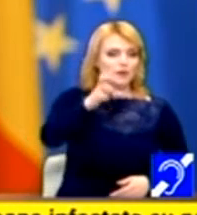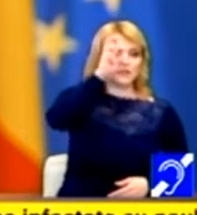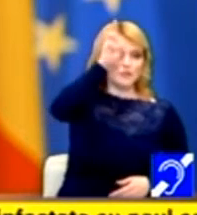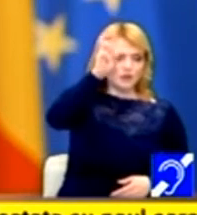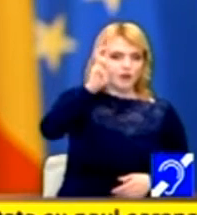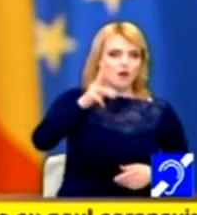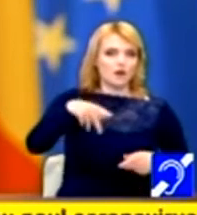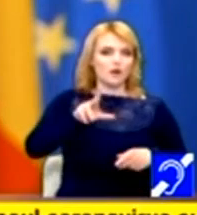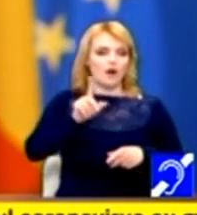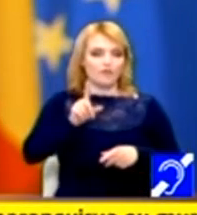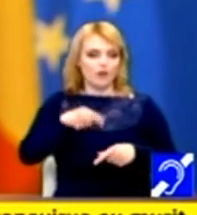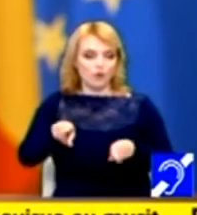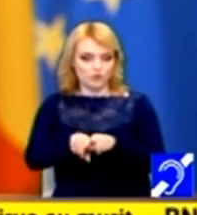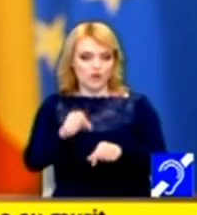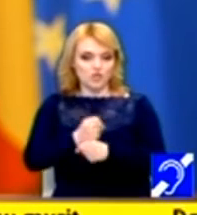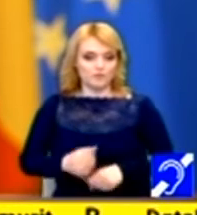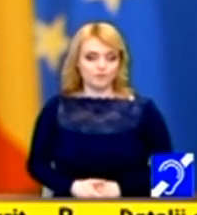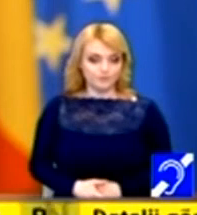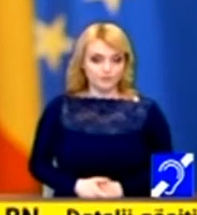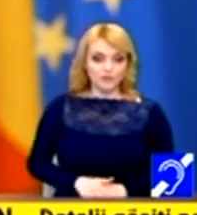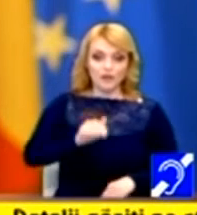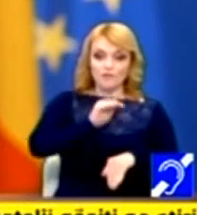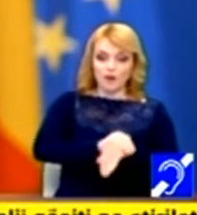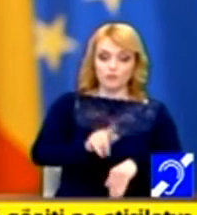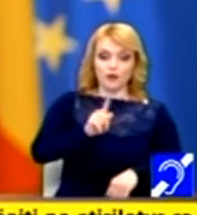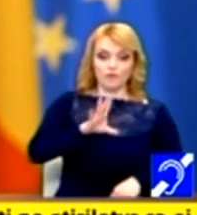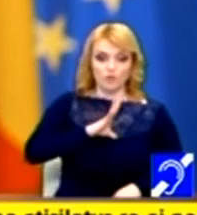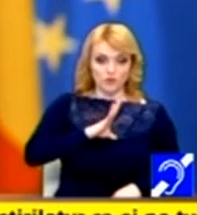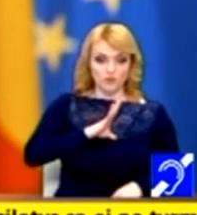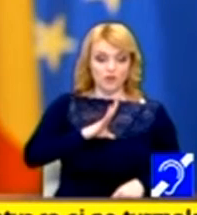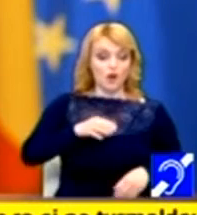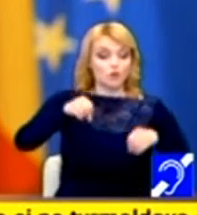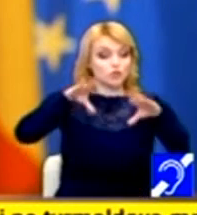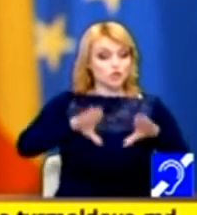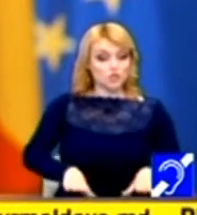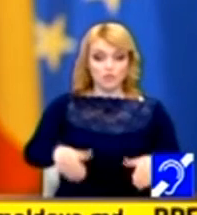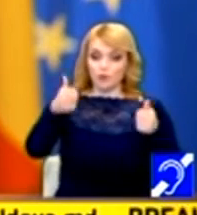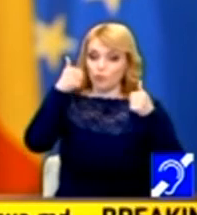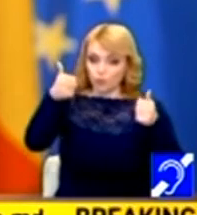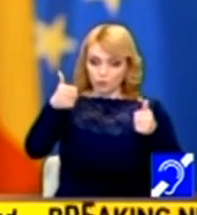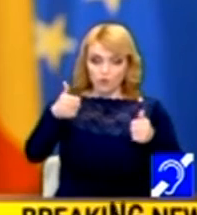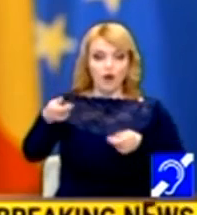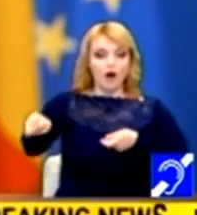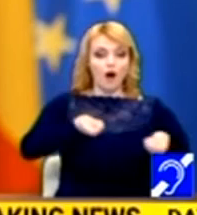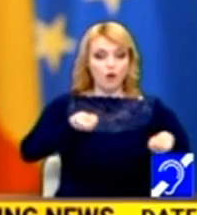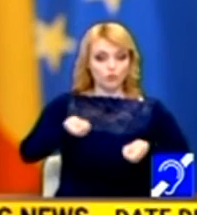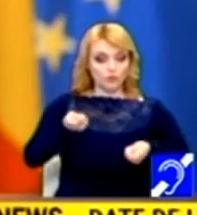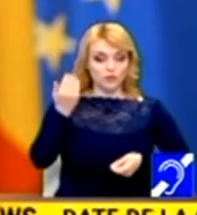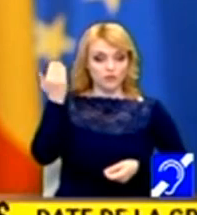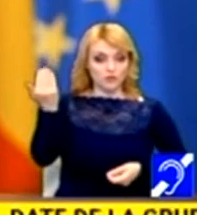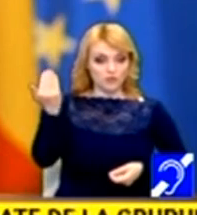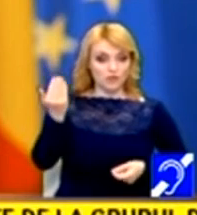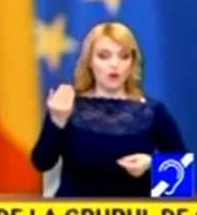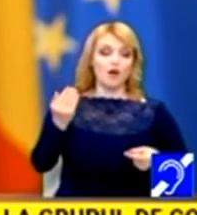au făcut un astfel de demers. Faptul că a fost o decizie bună a autorităților